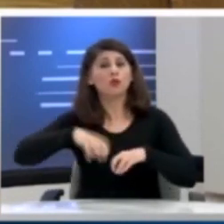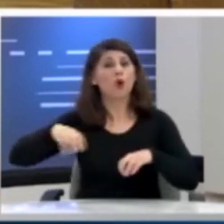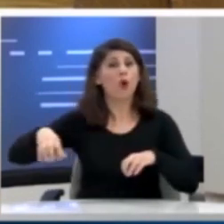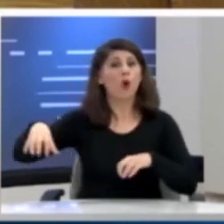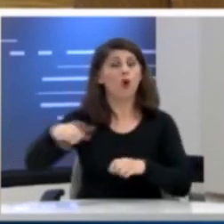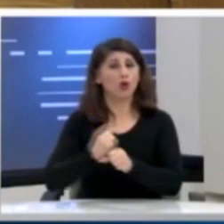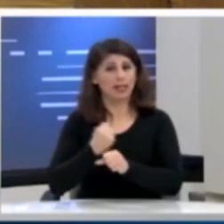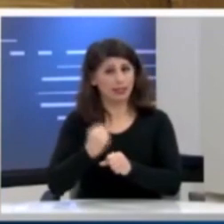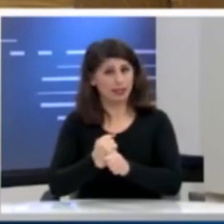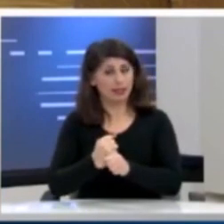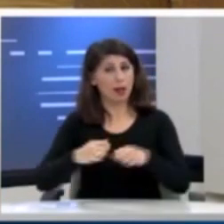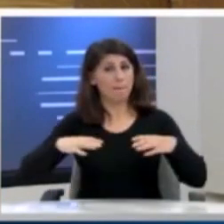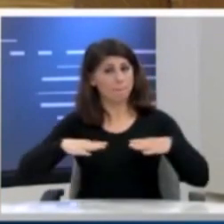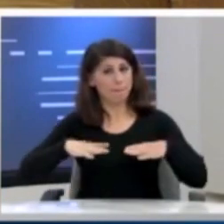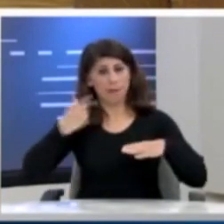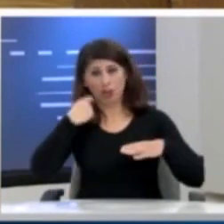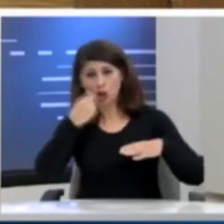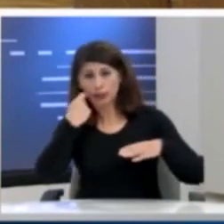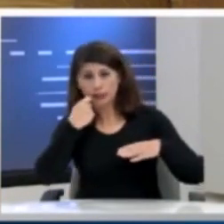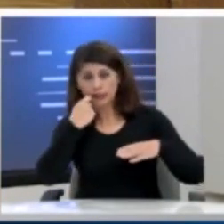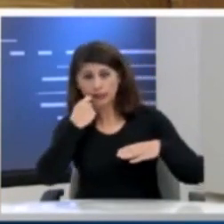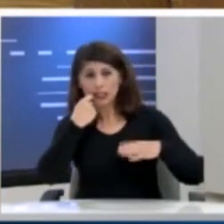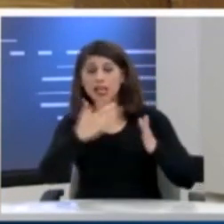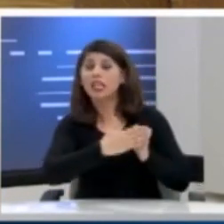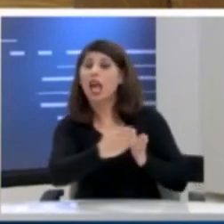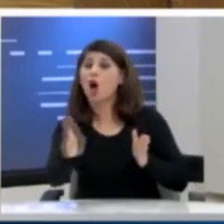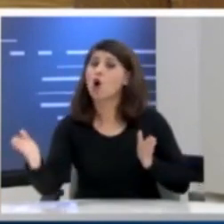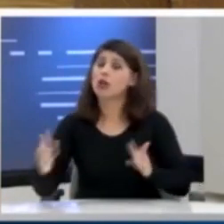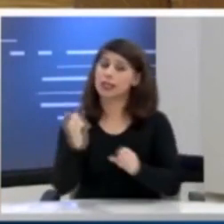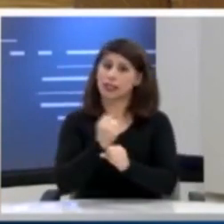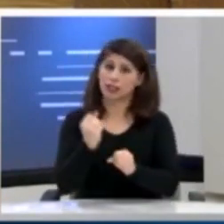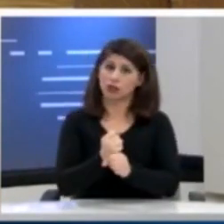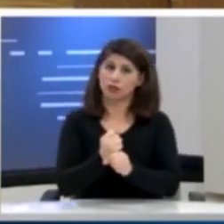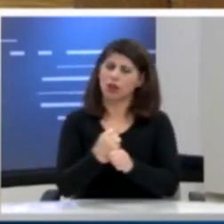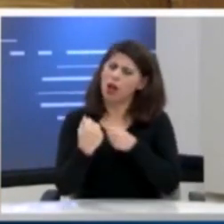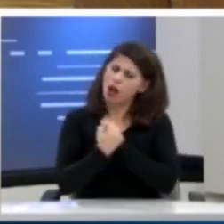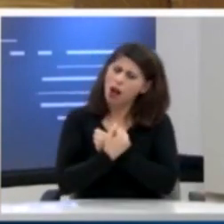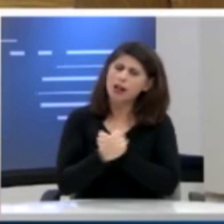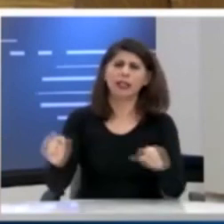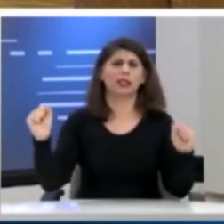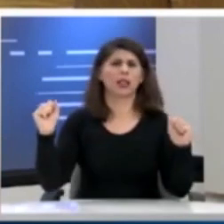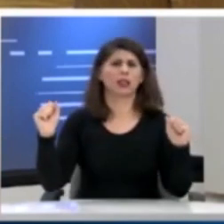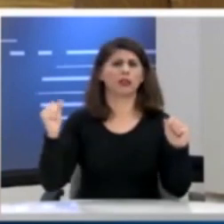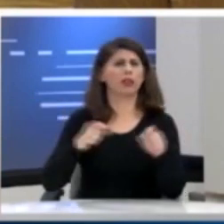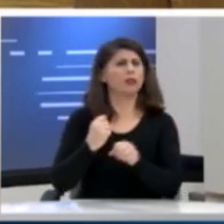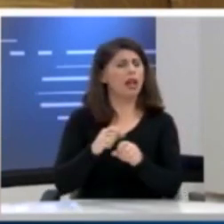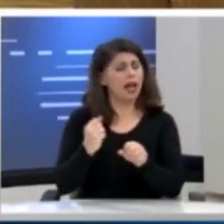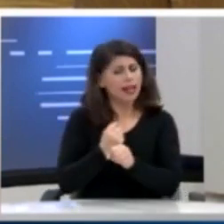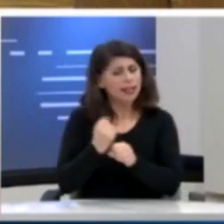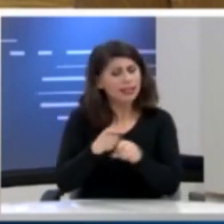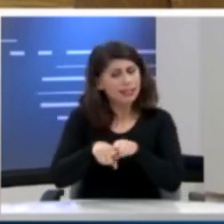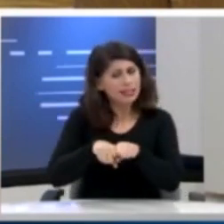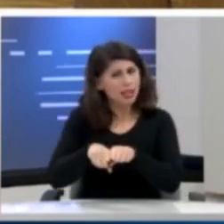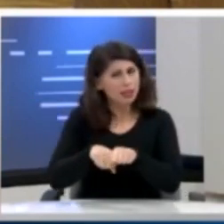χώρο εργασίας, με άδειες μητρότητας για όλες τις εργαζόμενες, ανεξάρτητα από εργασιακή